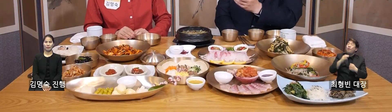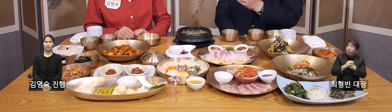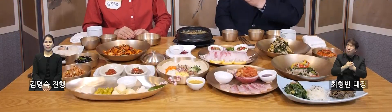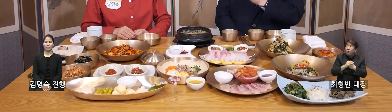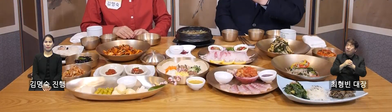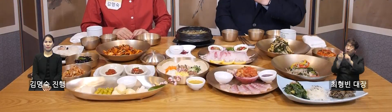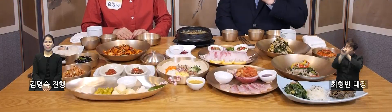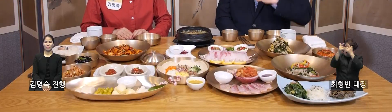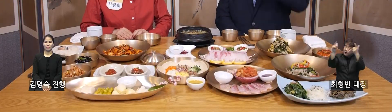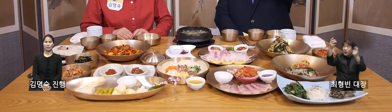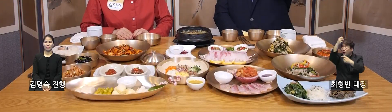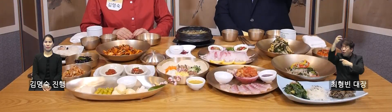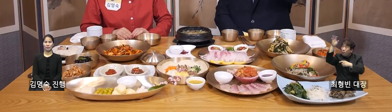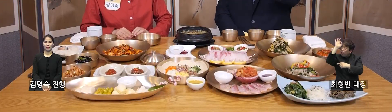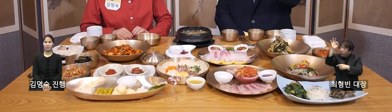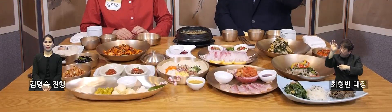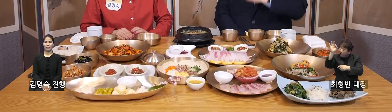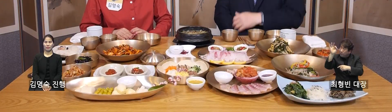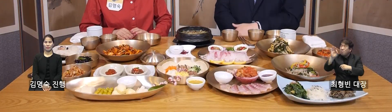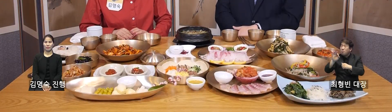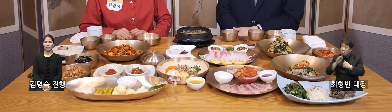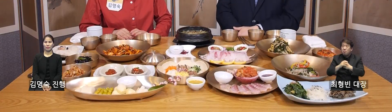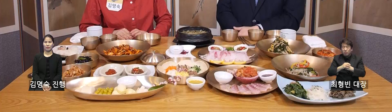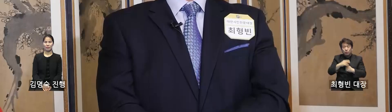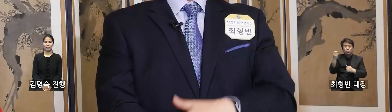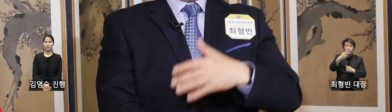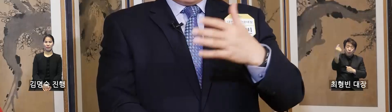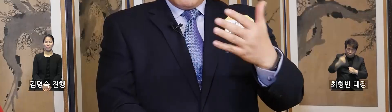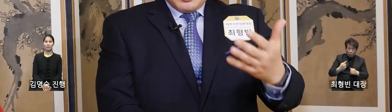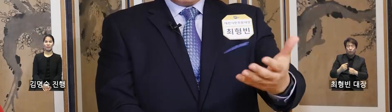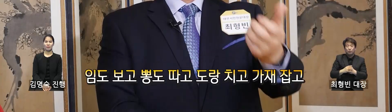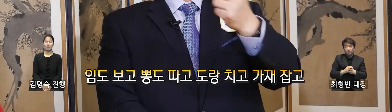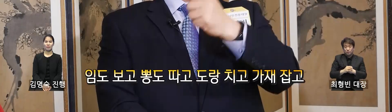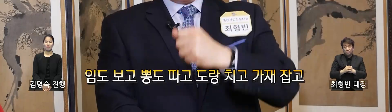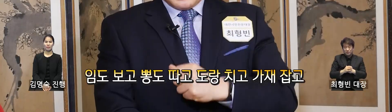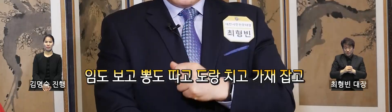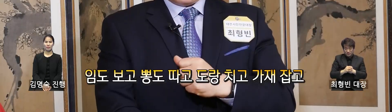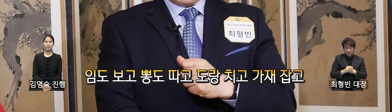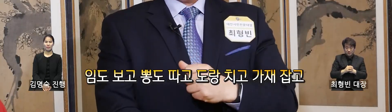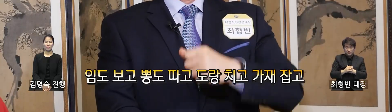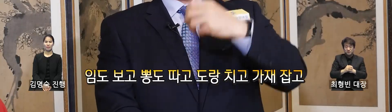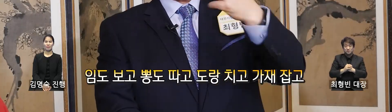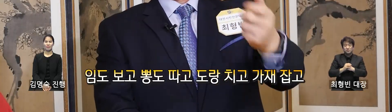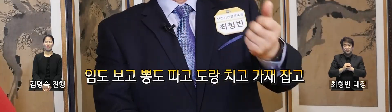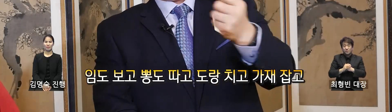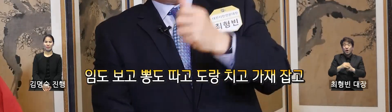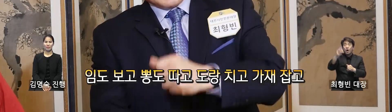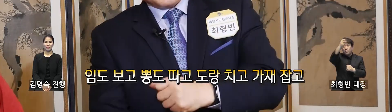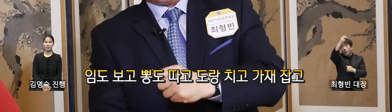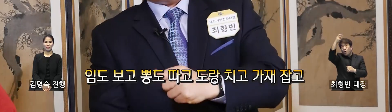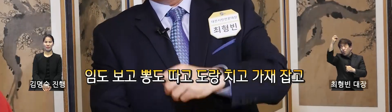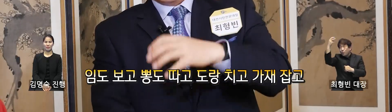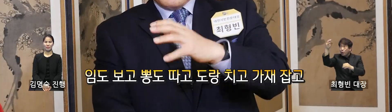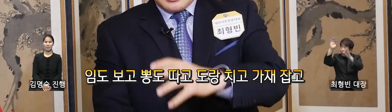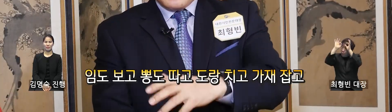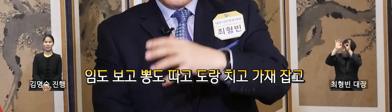하니까 다시 별을 불후 그러니까 임도 보고 꼼수 통에 * 불어 아아 음악듣고 음악들을